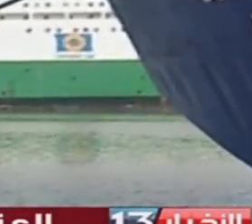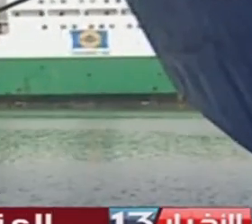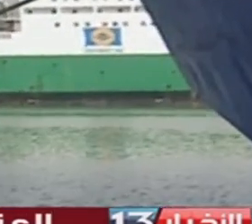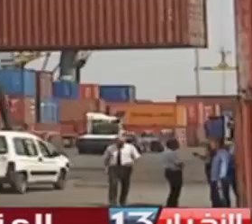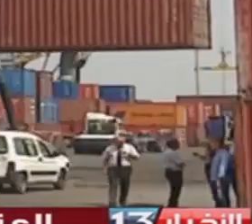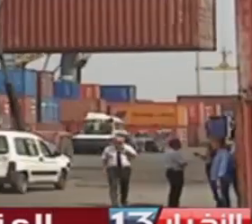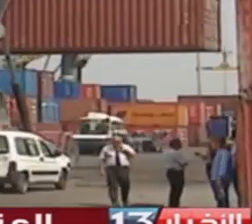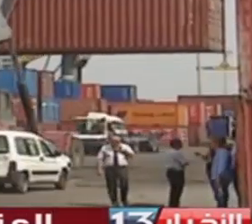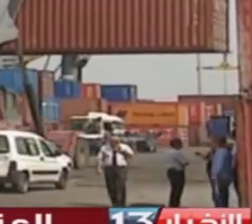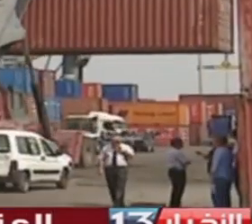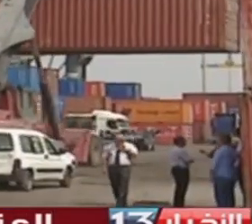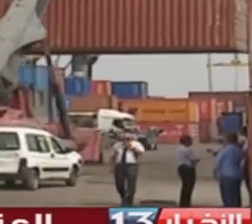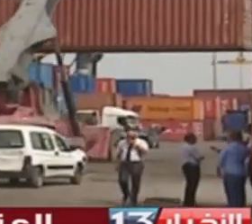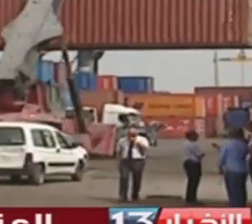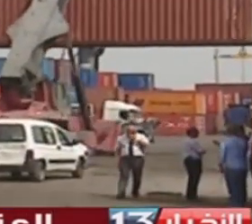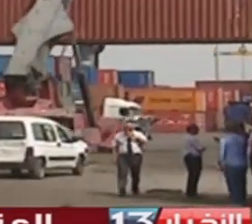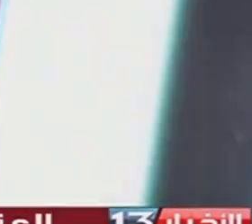النقل.